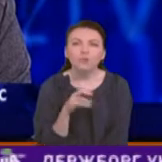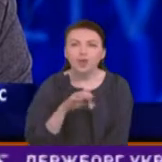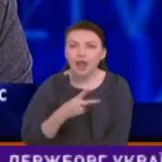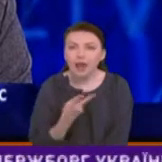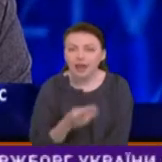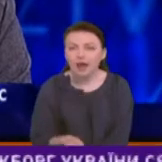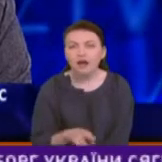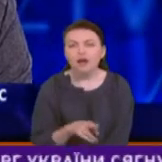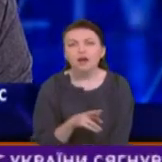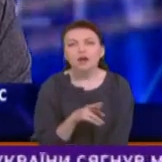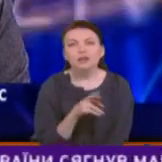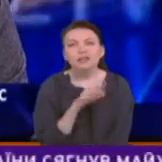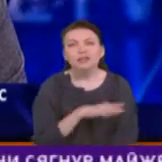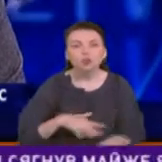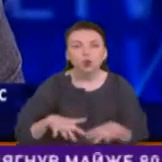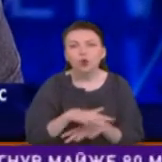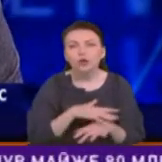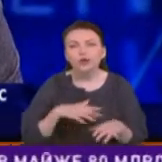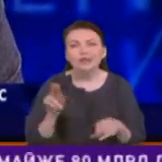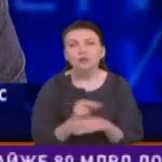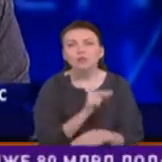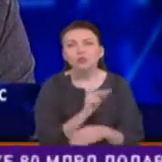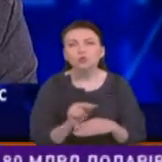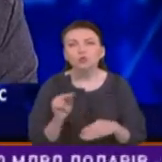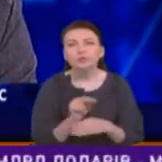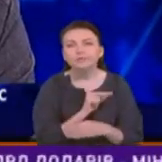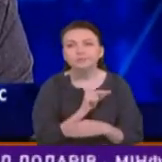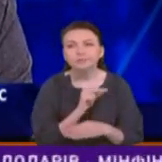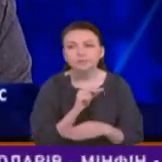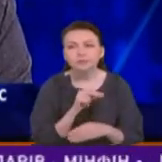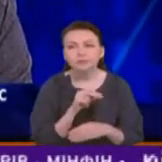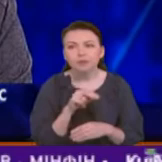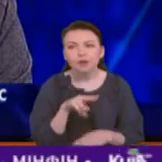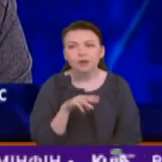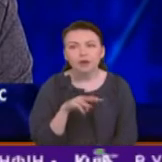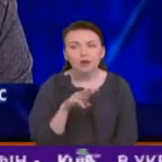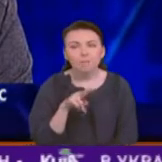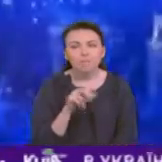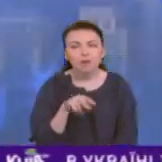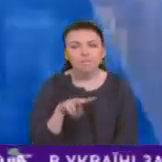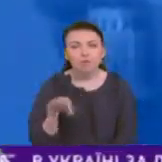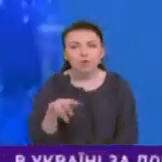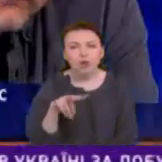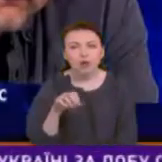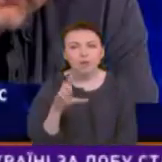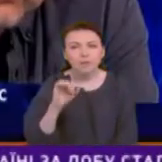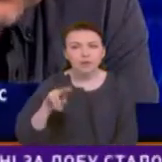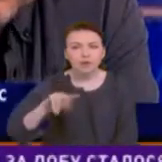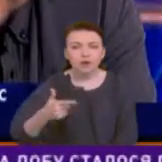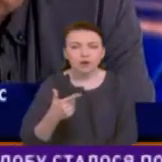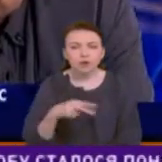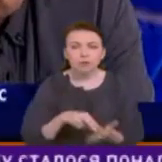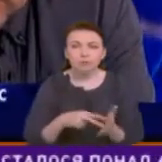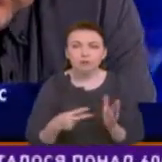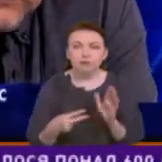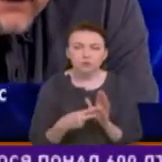зараз територією, яку ремонтує митрополит Павло Лебідь, от, вона планується, наскільки